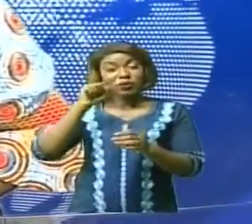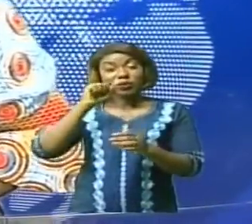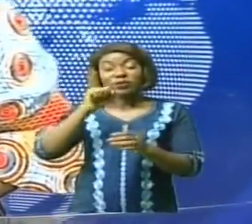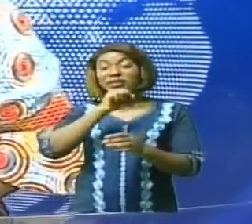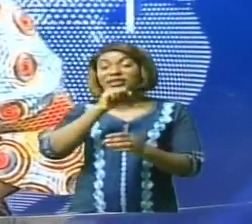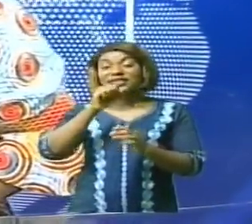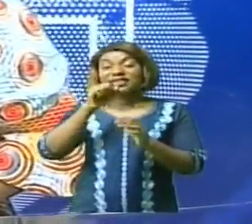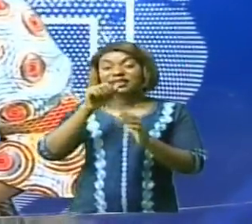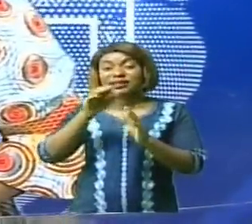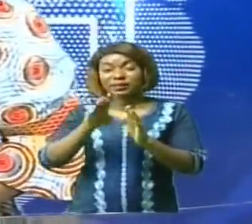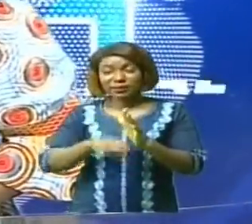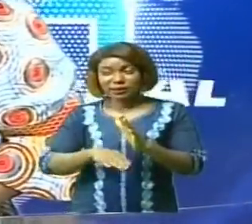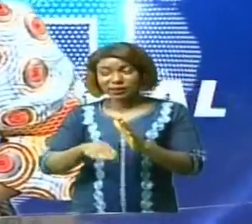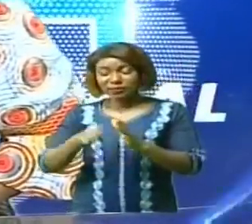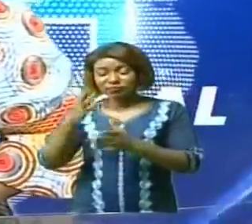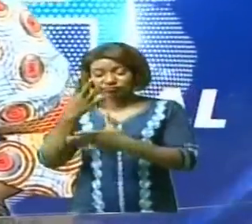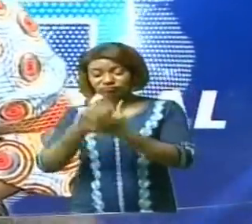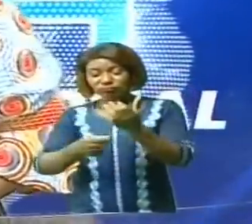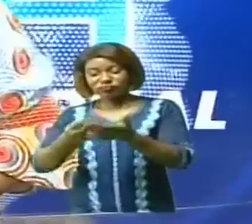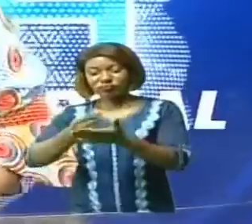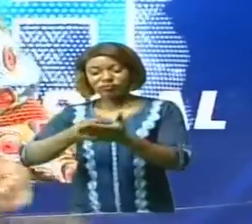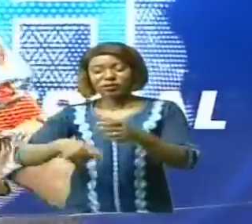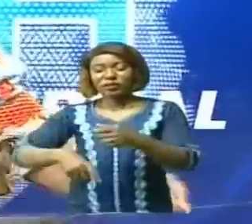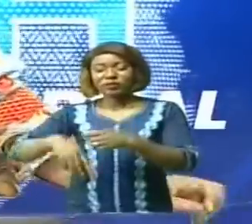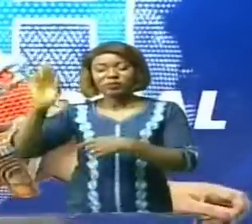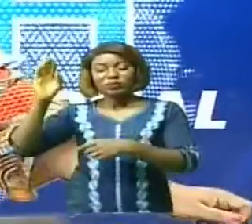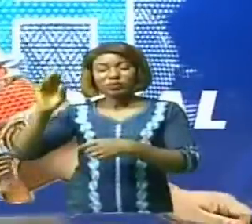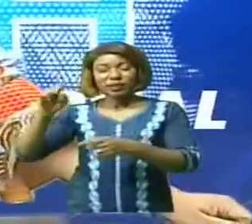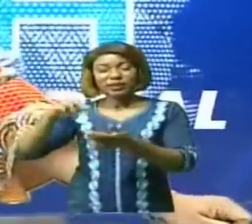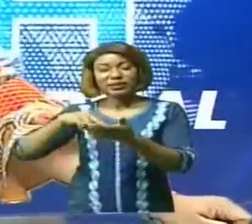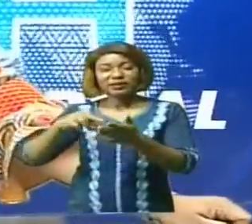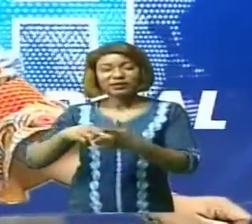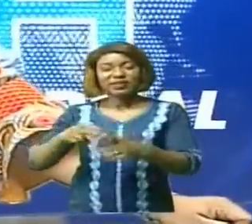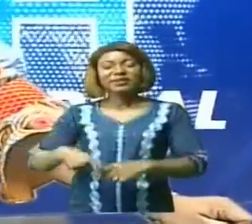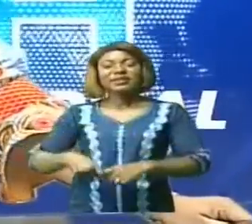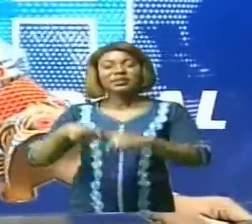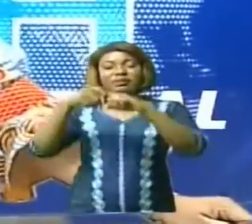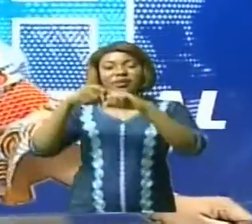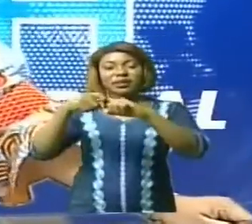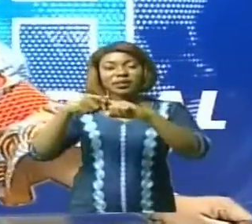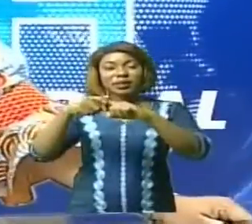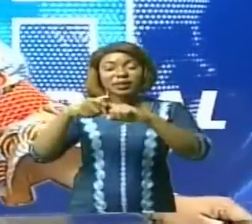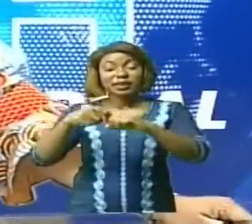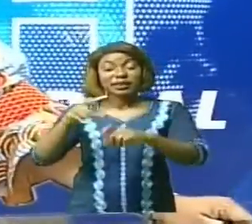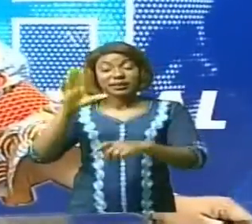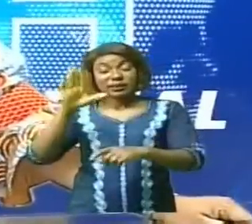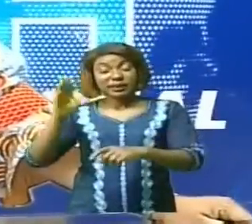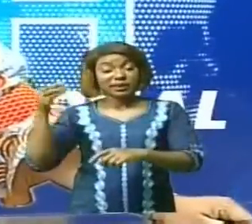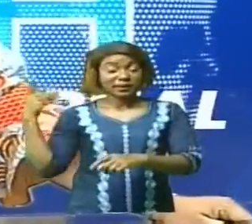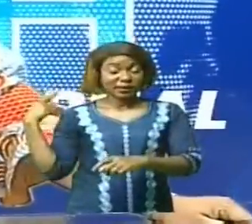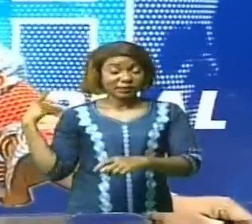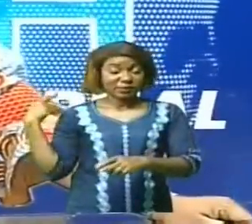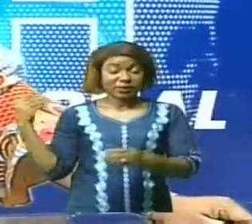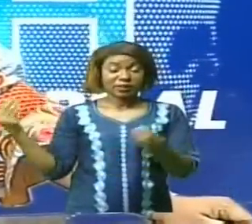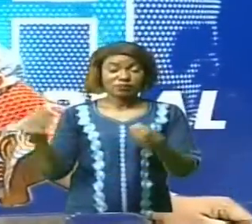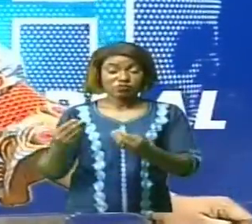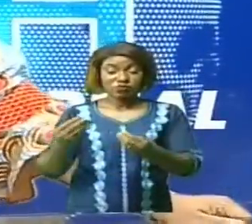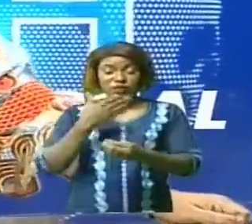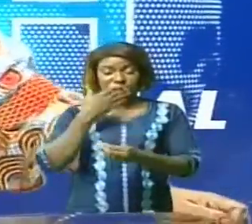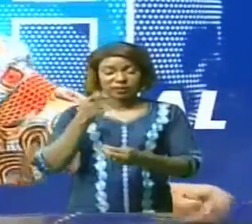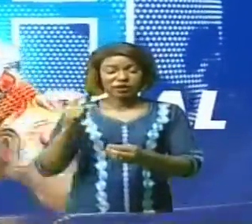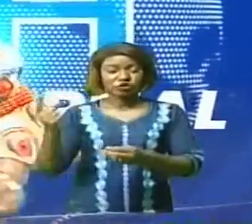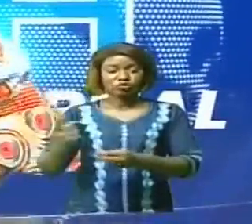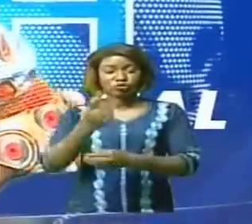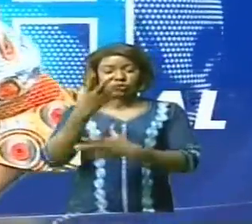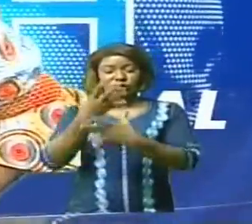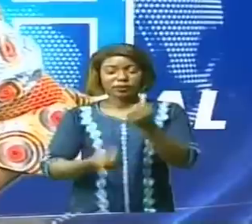pour absentéisme. La décision a été prise au cours de la plénière d'hier 15 juin, peu avant la clôture de la session de mars.